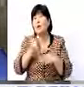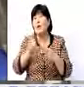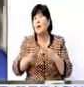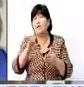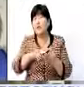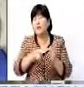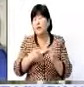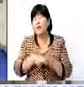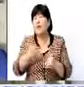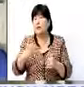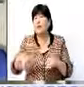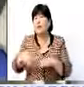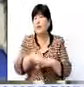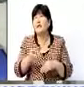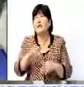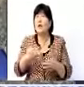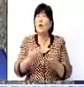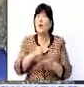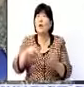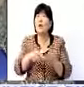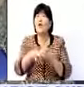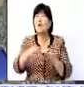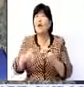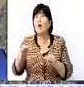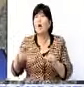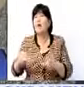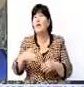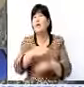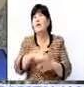планируем провести ярмарки для жителей новых городских микрорайонов и за линейной части Кызылорды.